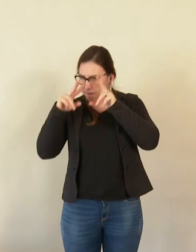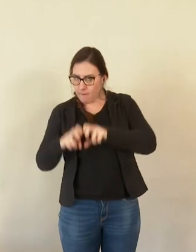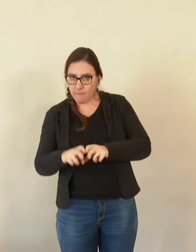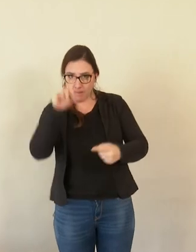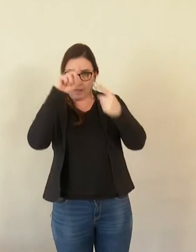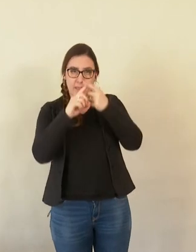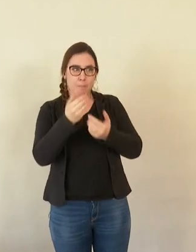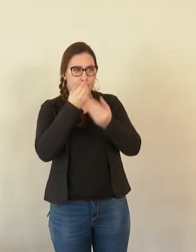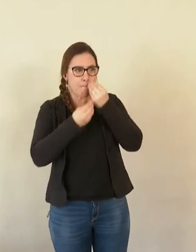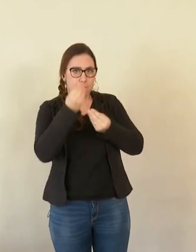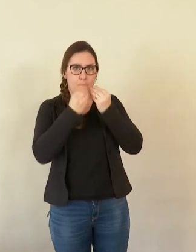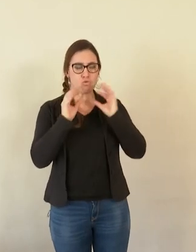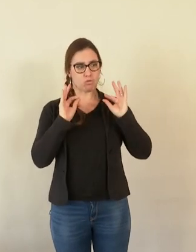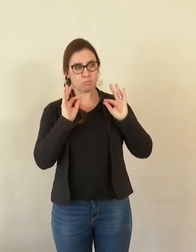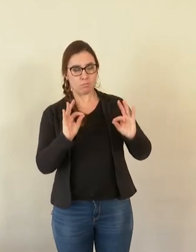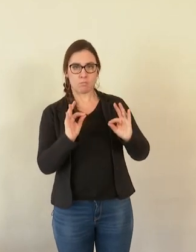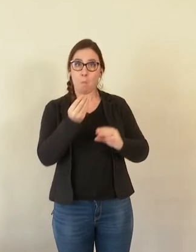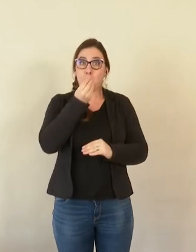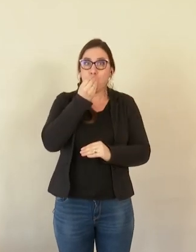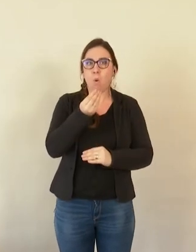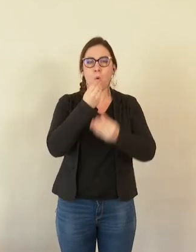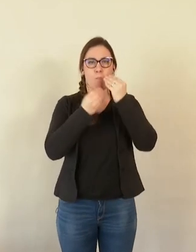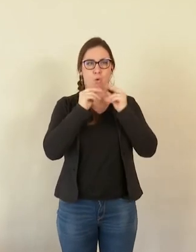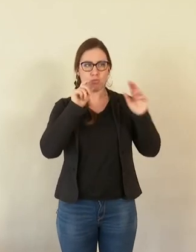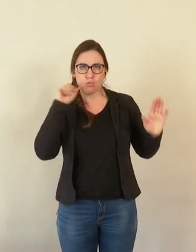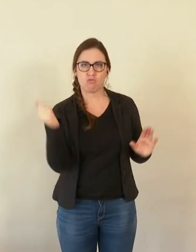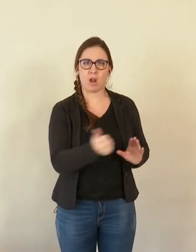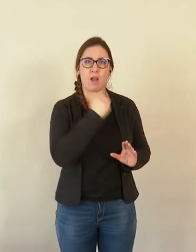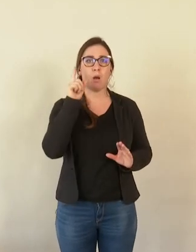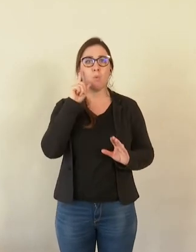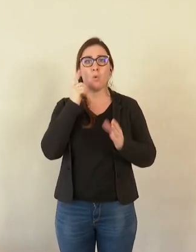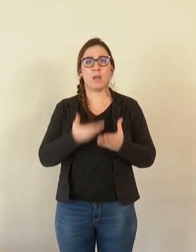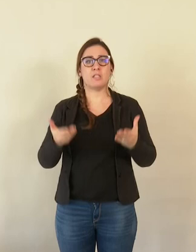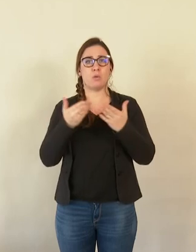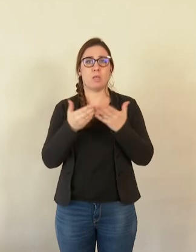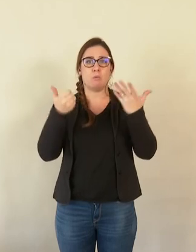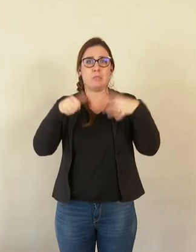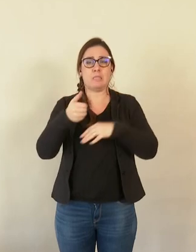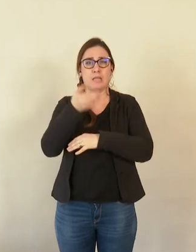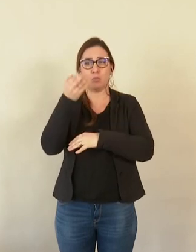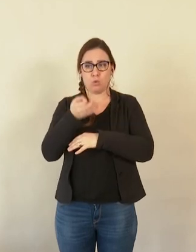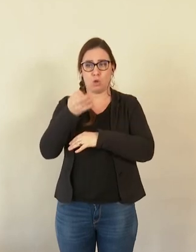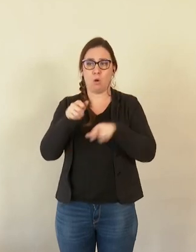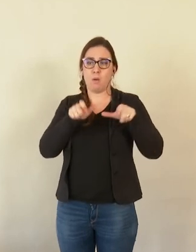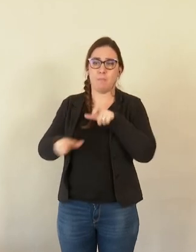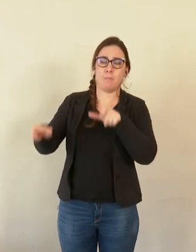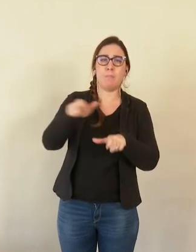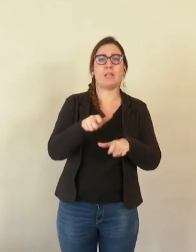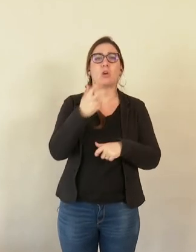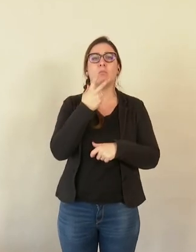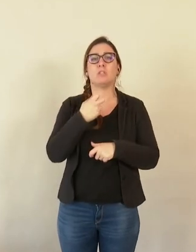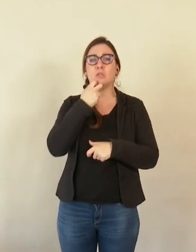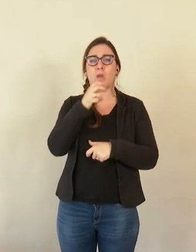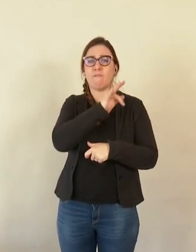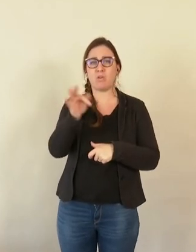comment bien manger pour toutes et tous en cette période où 16 % des Français ne mangent pas à leur fin et où 20 % des